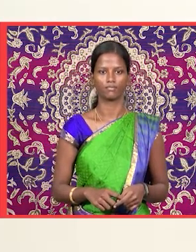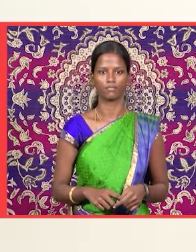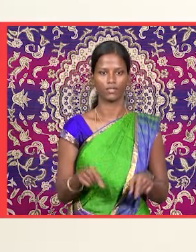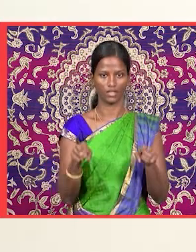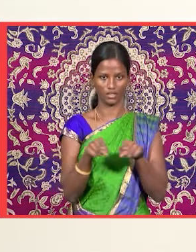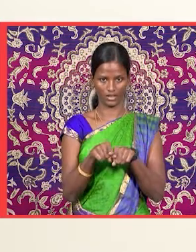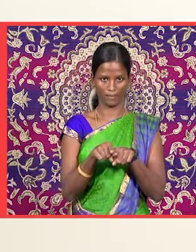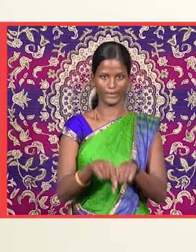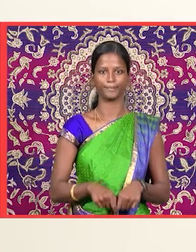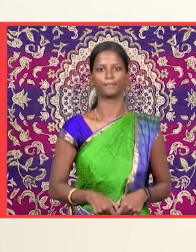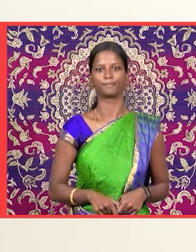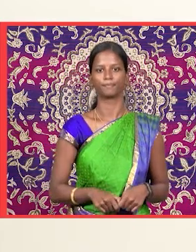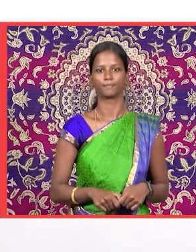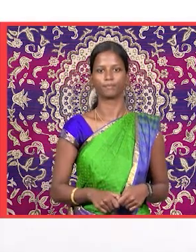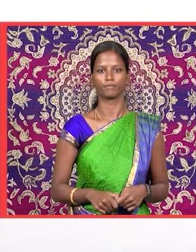சதவீதம்